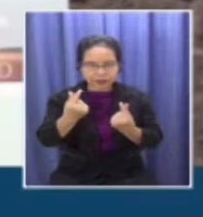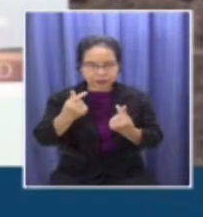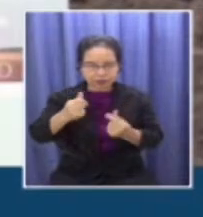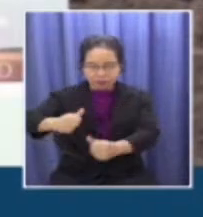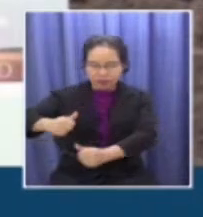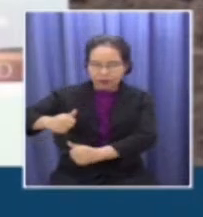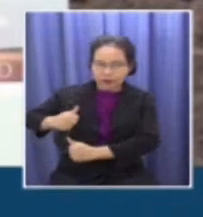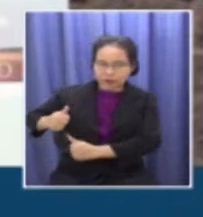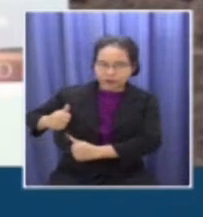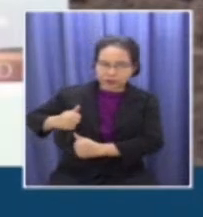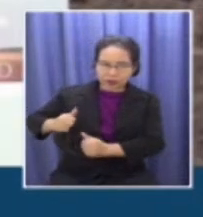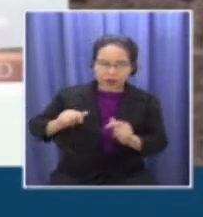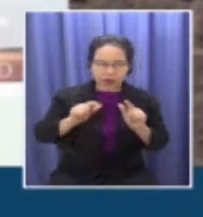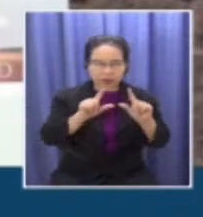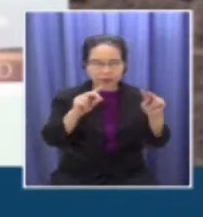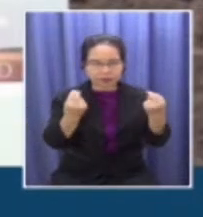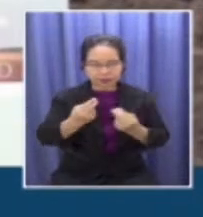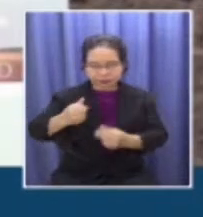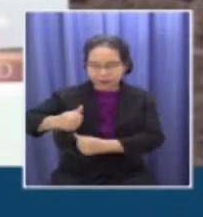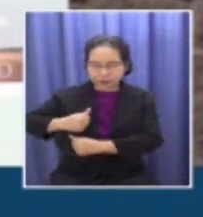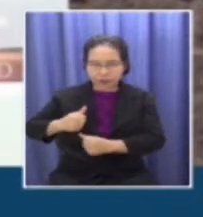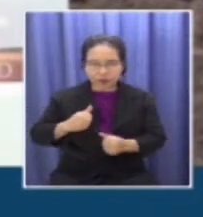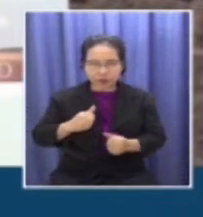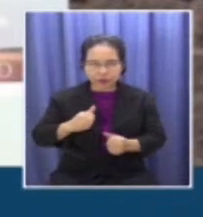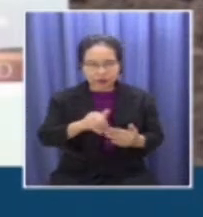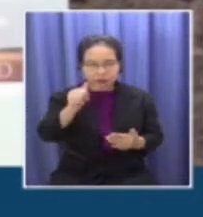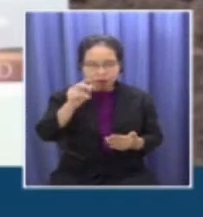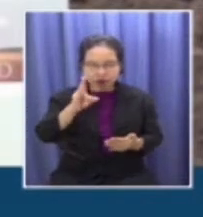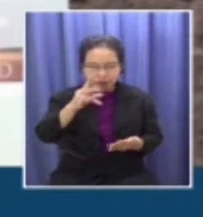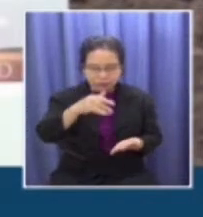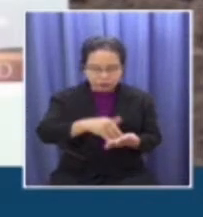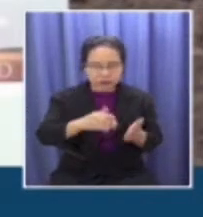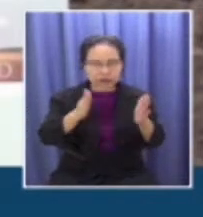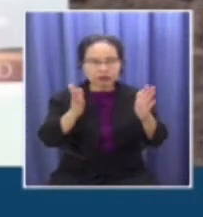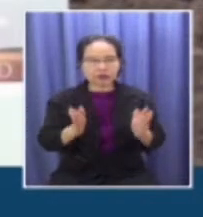sɛ yɛnum yɛ